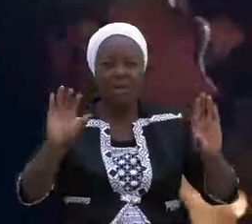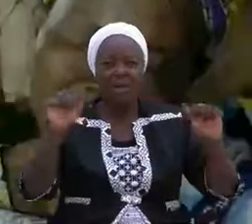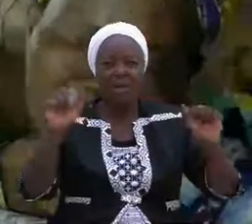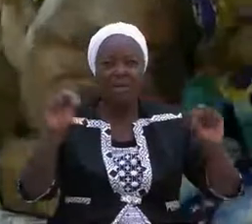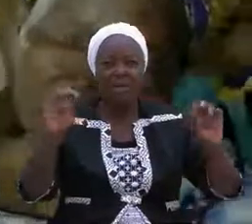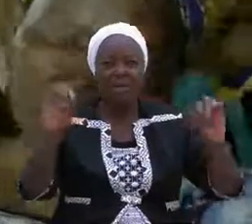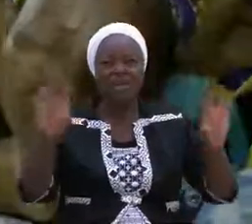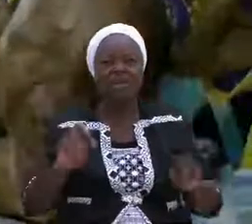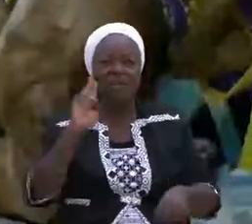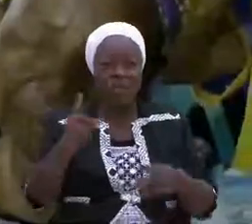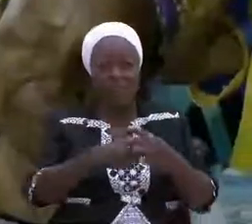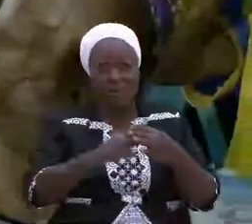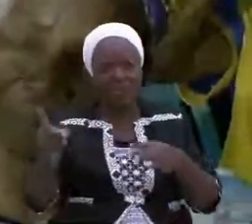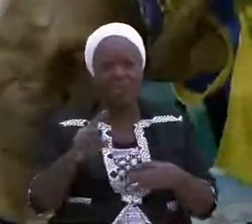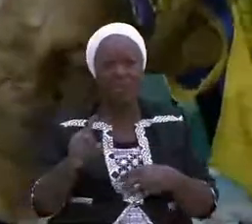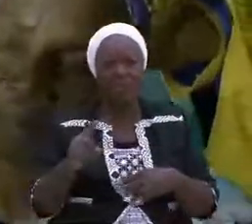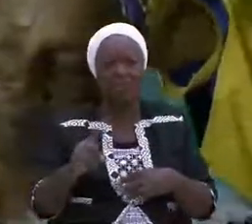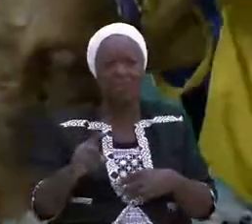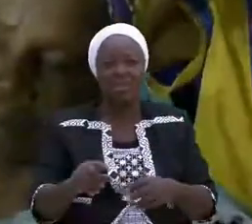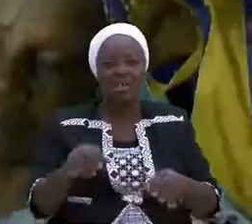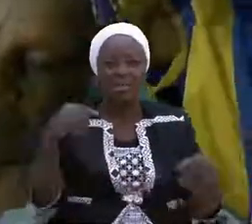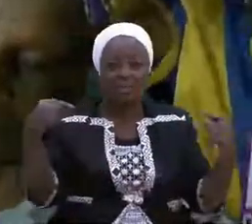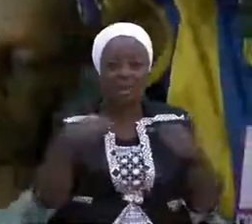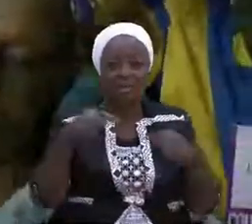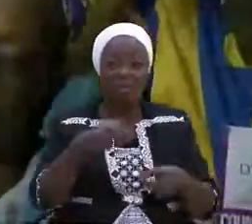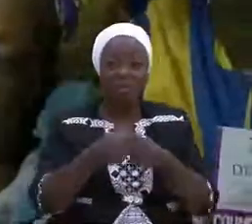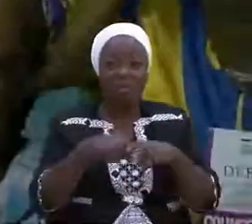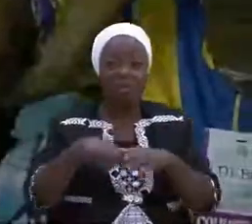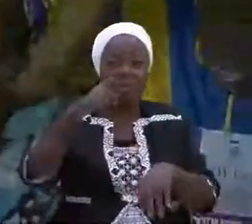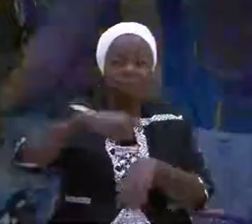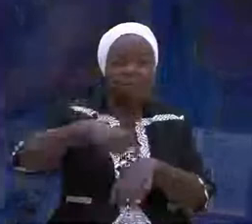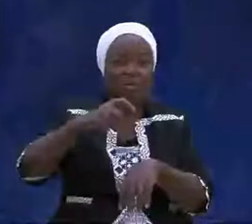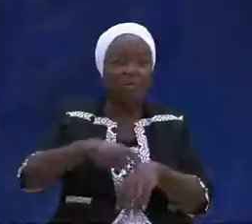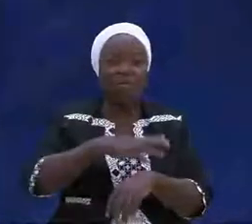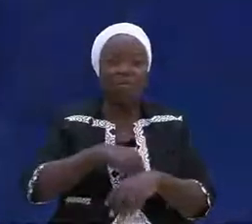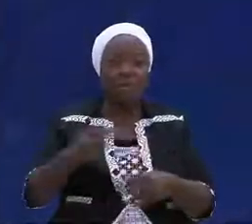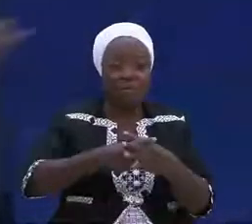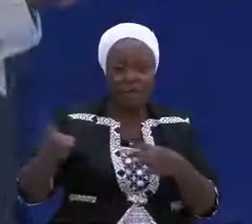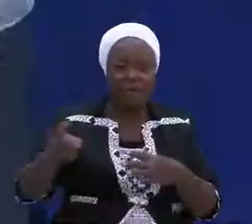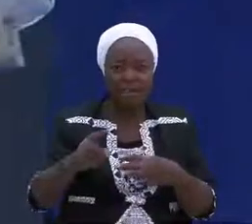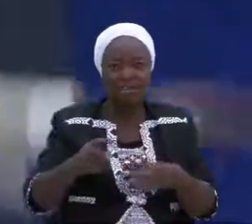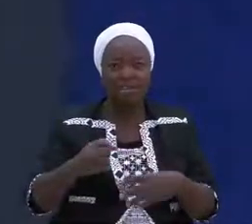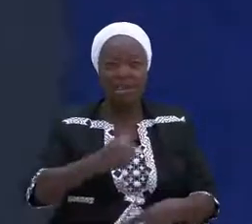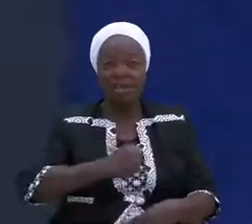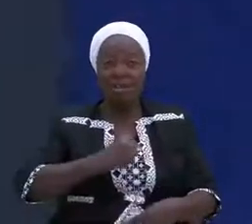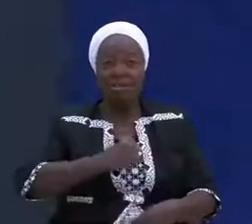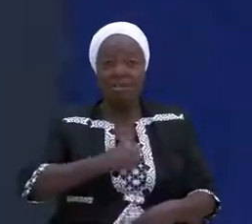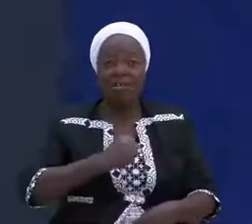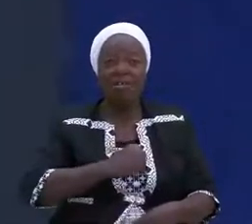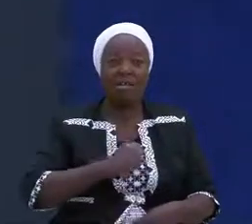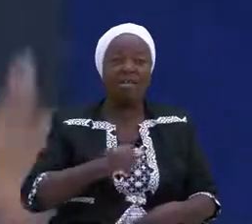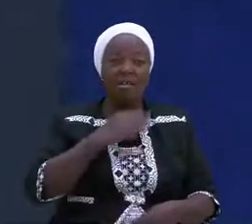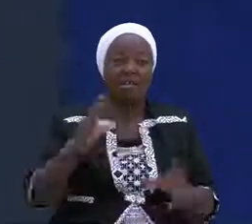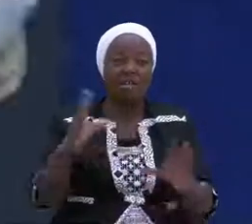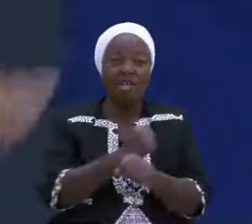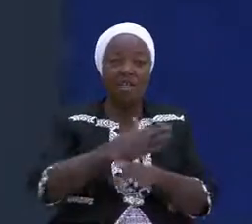va disparaître. Les arthrites vont disparaître. La tuberculose sera balayée